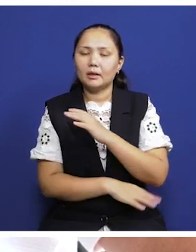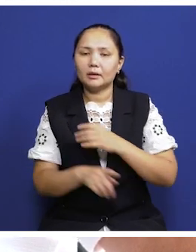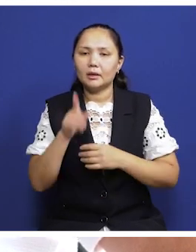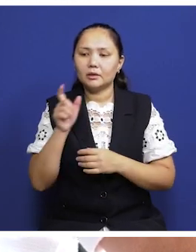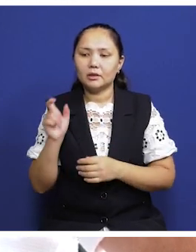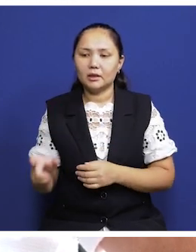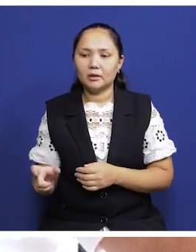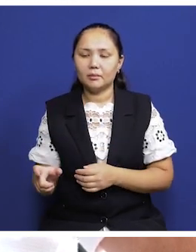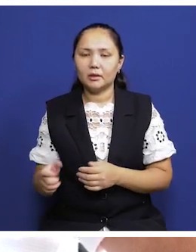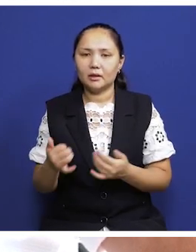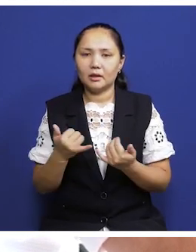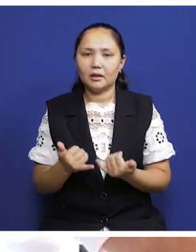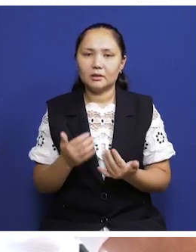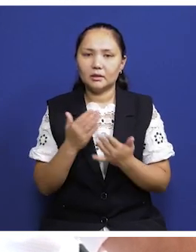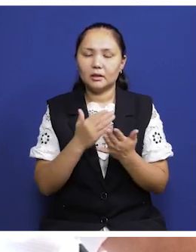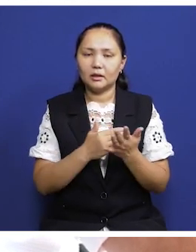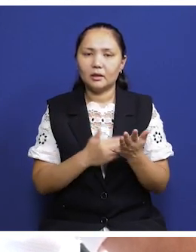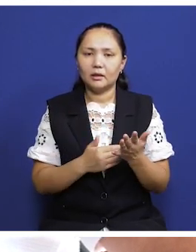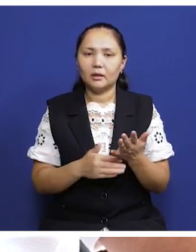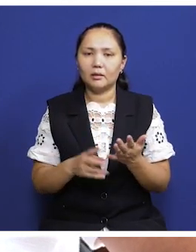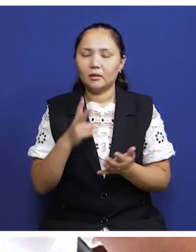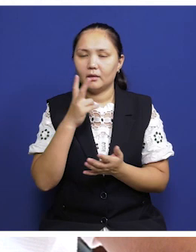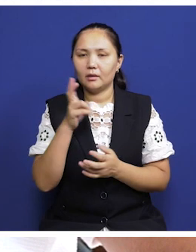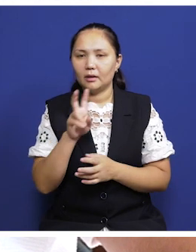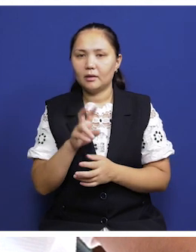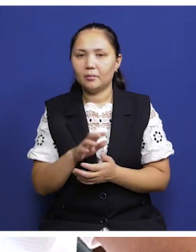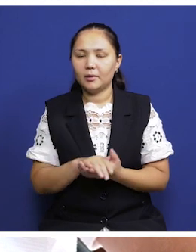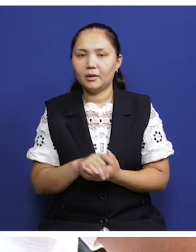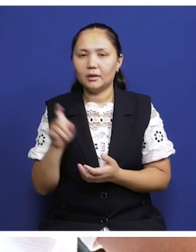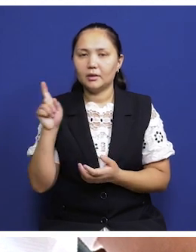қазіргі менің қағазға қарамай айтатын есебімде бір